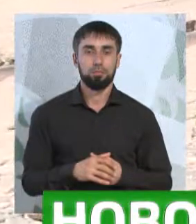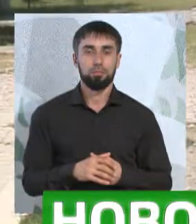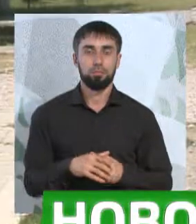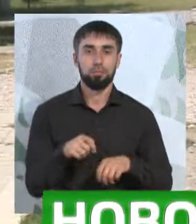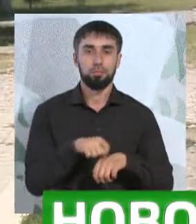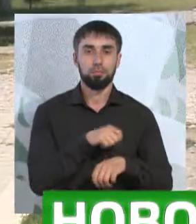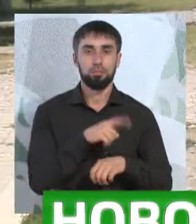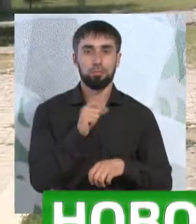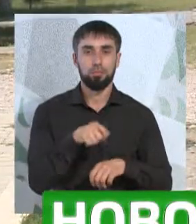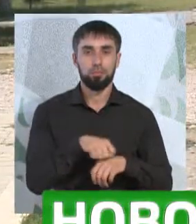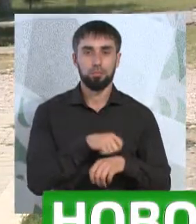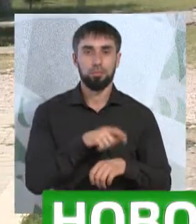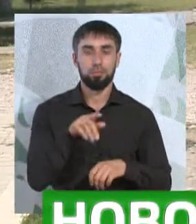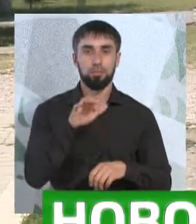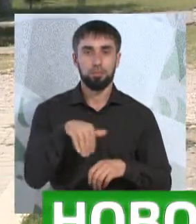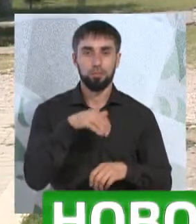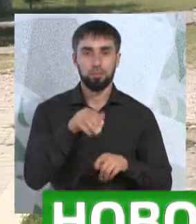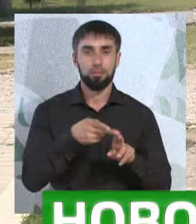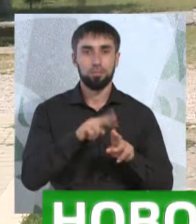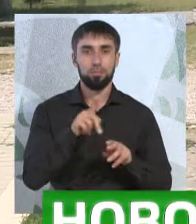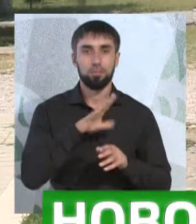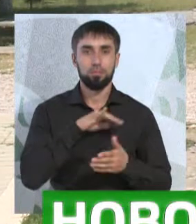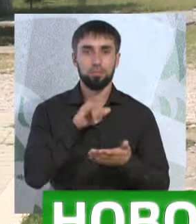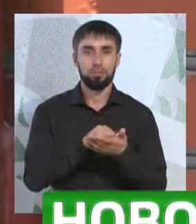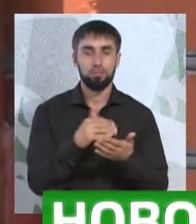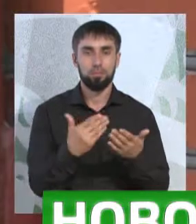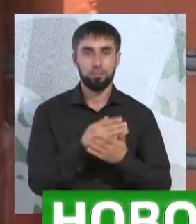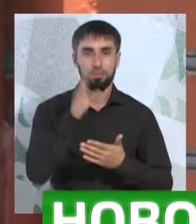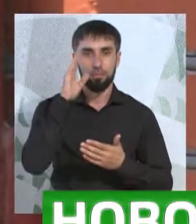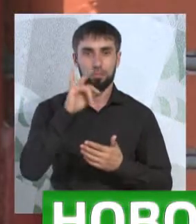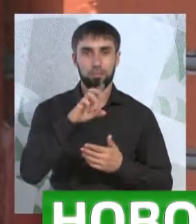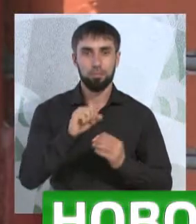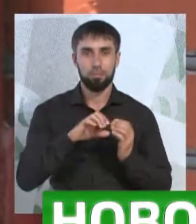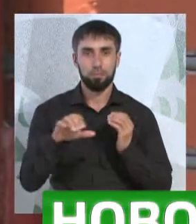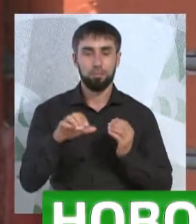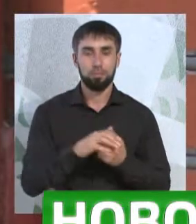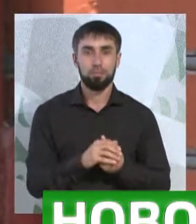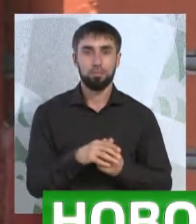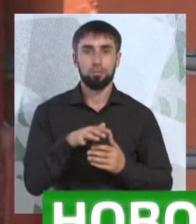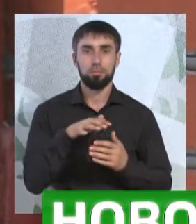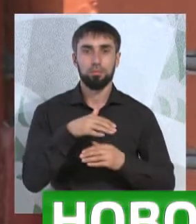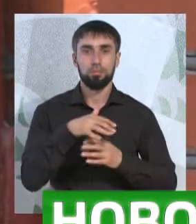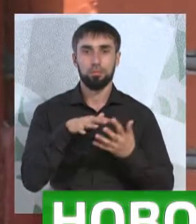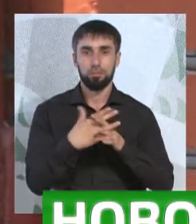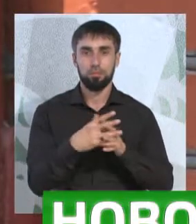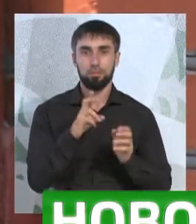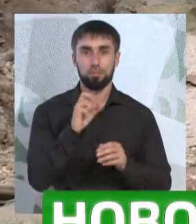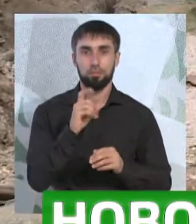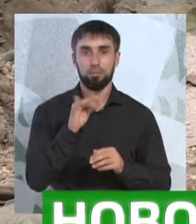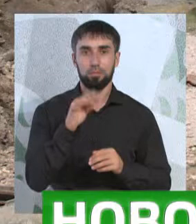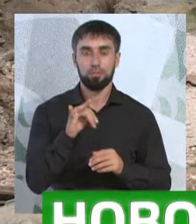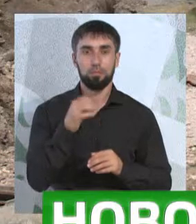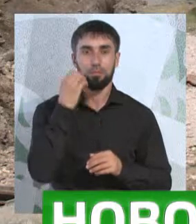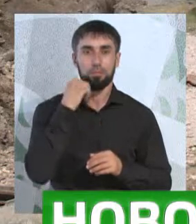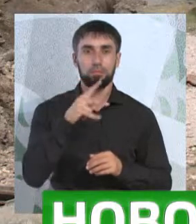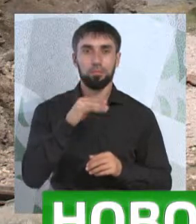Метр за метром экскаватор роет траншею для прокладки нового водопровода по улице Гагиева в сельском поселении Барсуки. Старая линия со